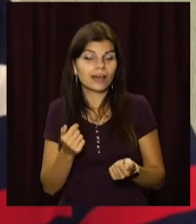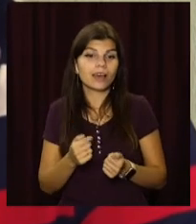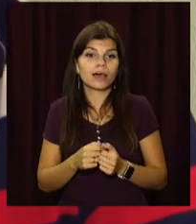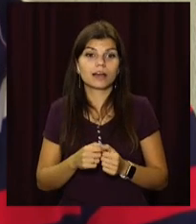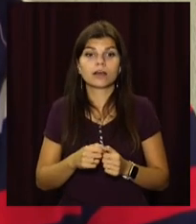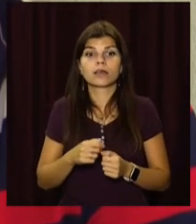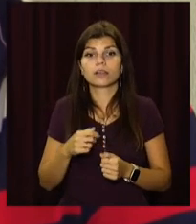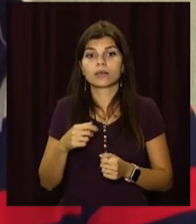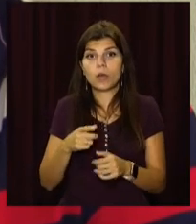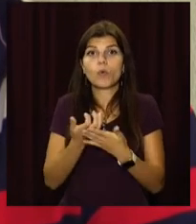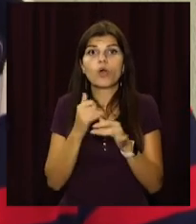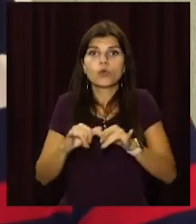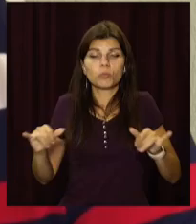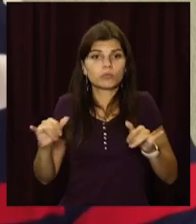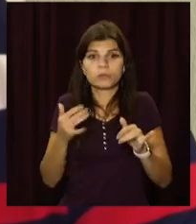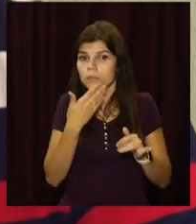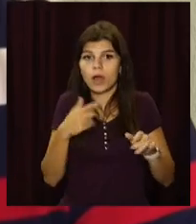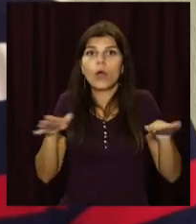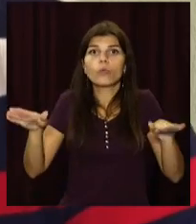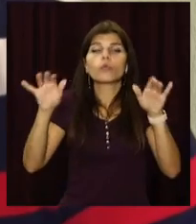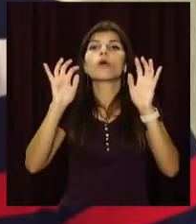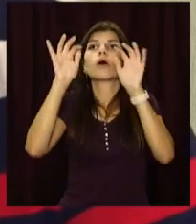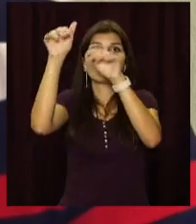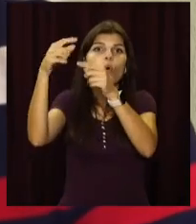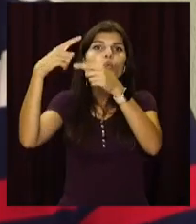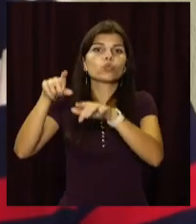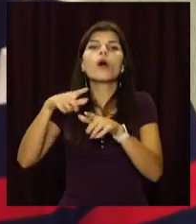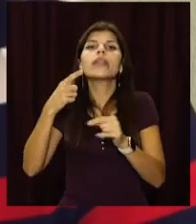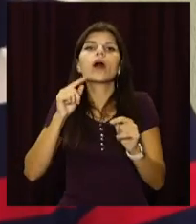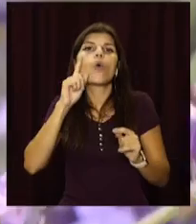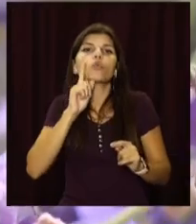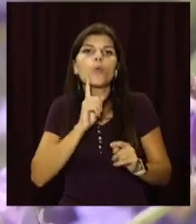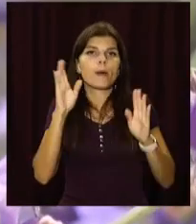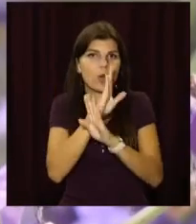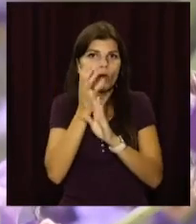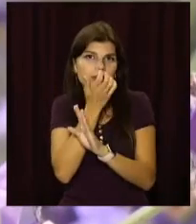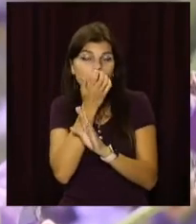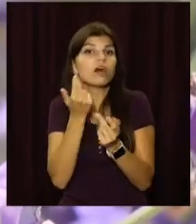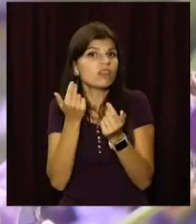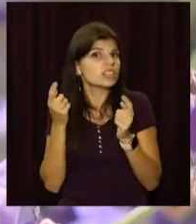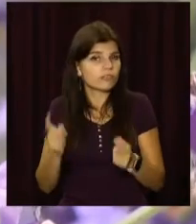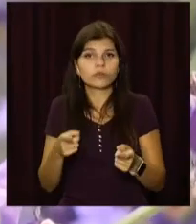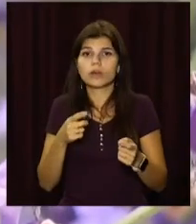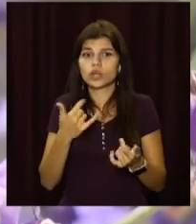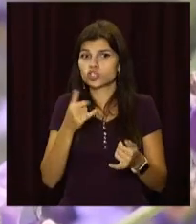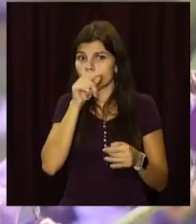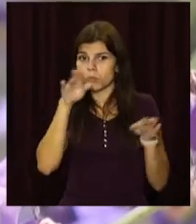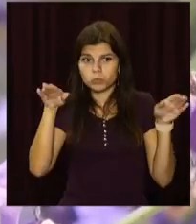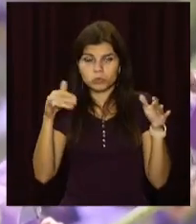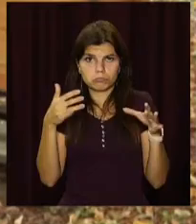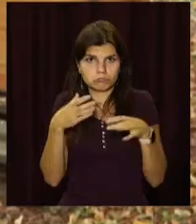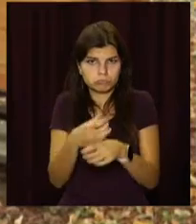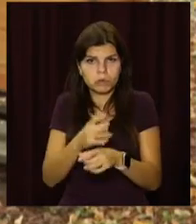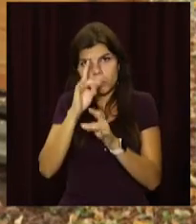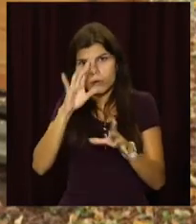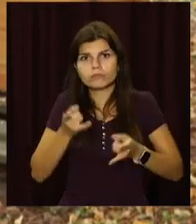розповсюдження і переміщуються на ті території з більш комфортним кліматом для них. І дійсно, останнім часом популяція бджіл різко